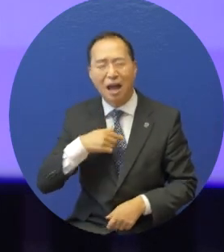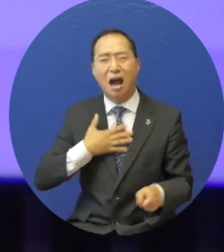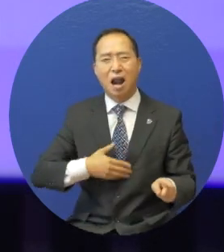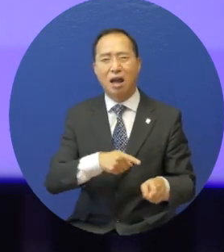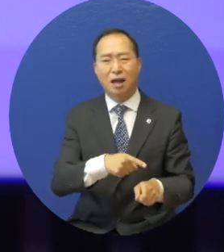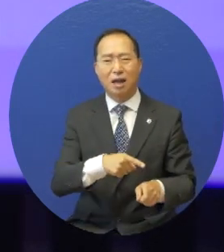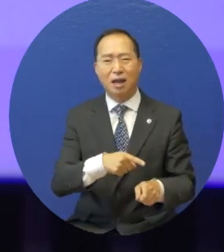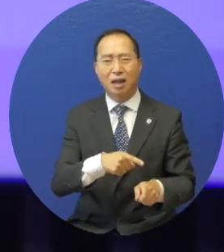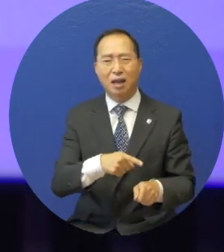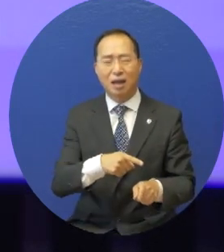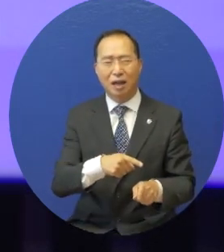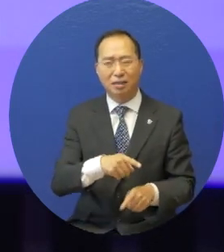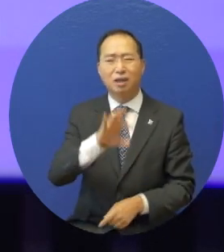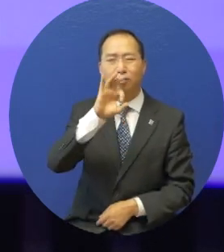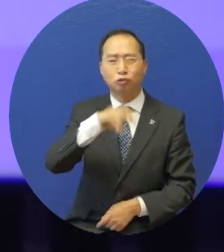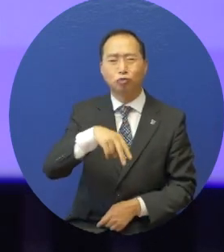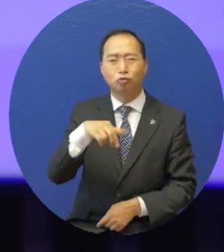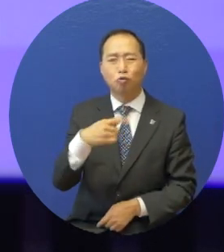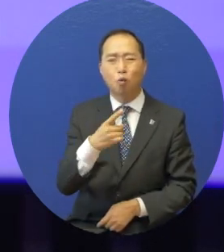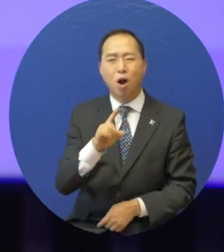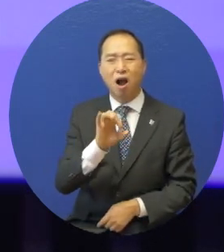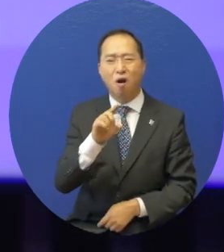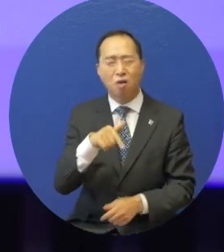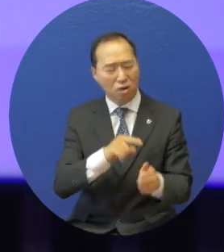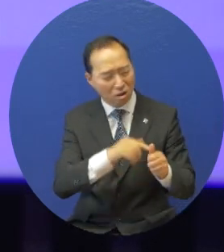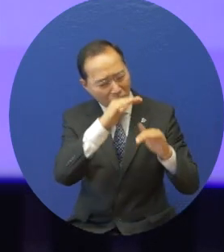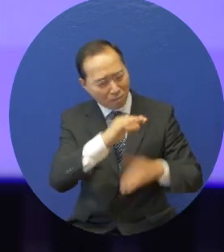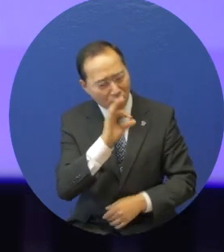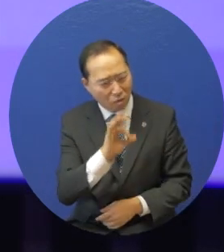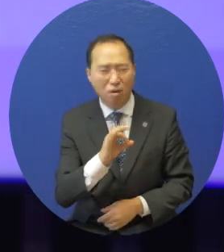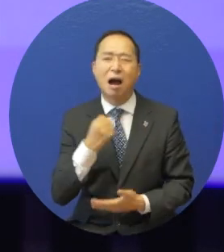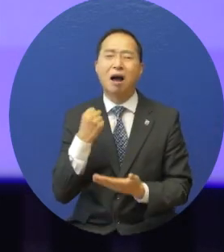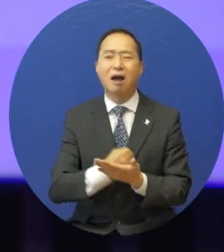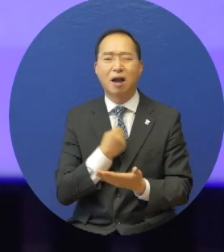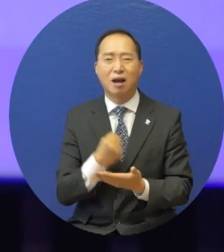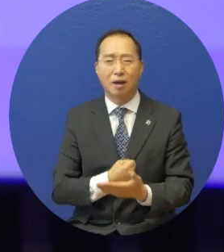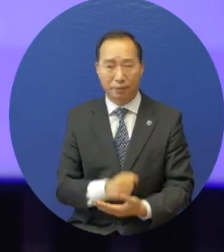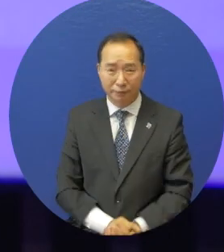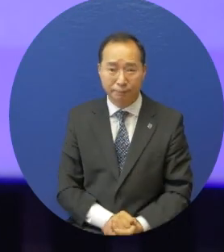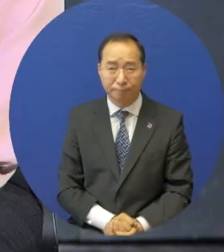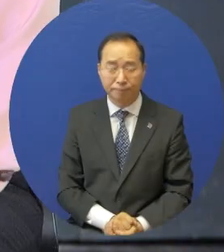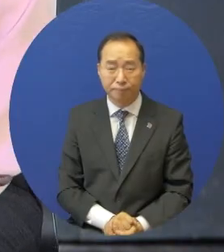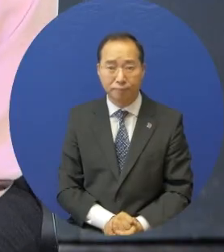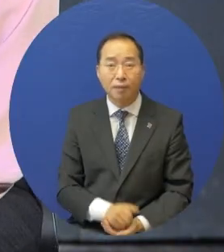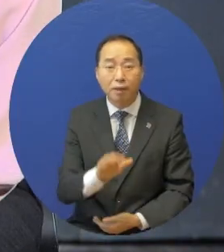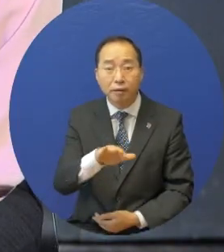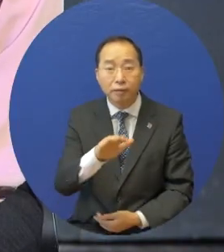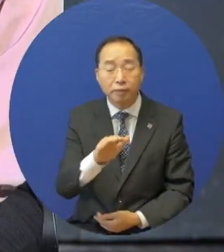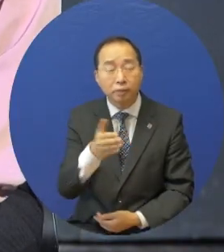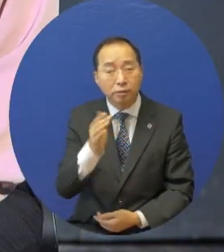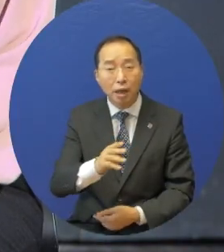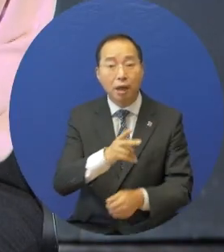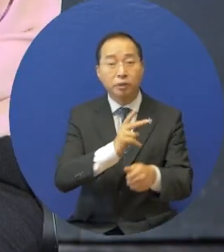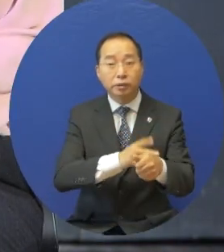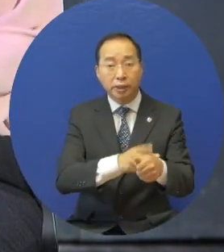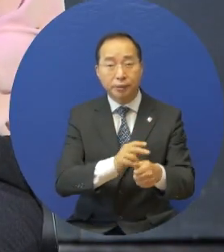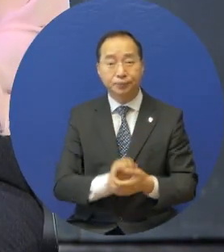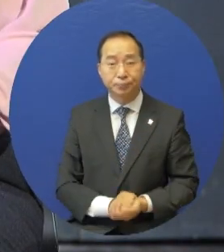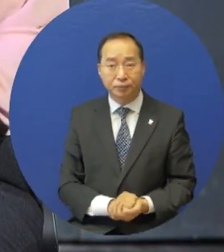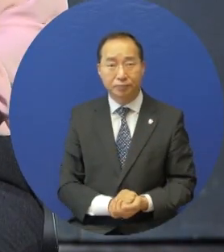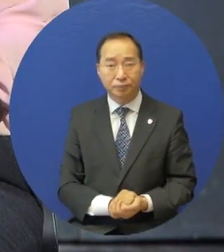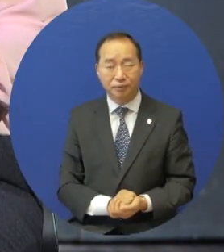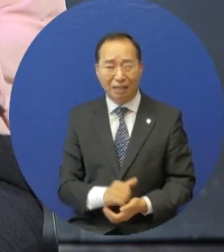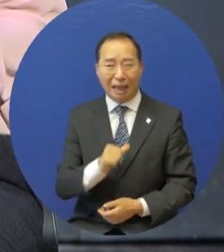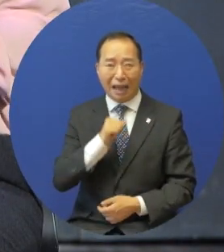유광억이라고 하는 이 겁역을 보면서 우리는 정말 이 안타깝다라고 말할 수밖에 없는 거예요. 근데 교수님, 저 때도